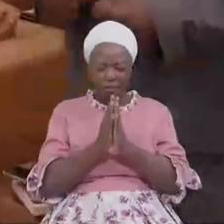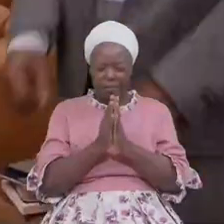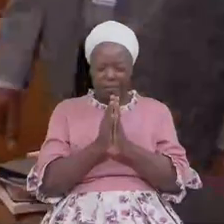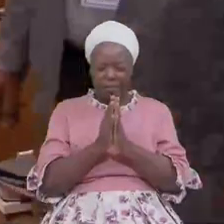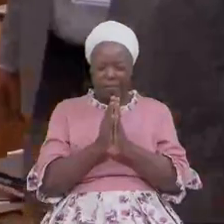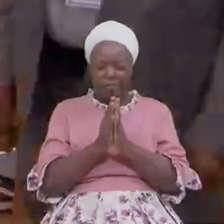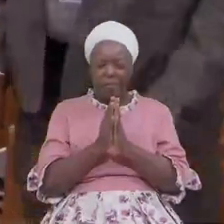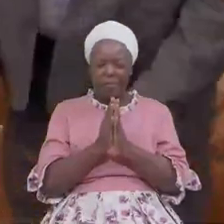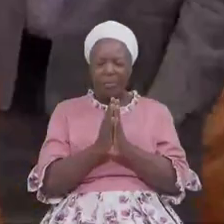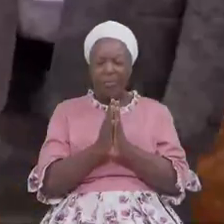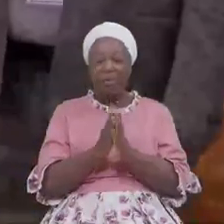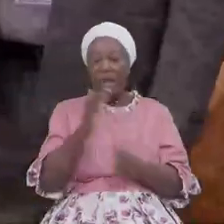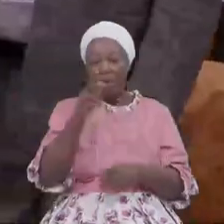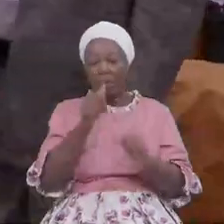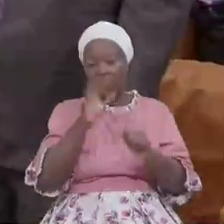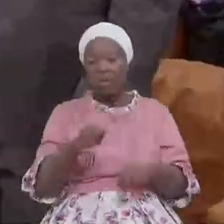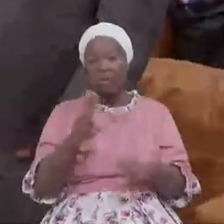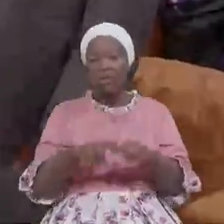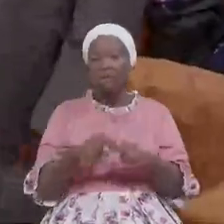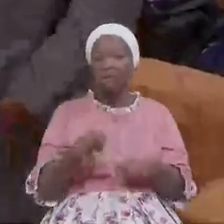Que Dieu vous bénisse, pour vous asseoir.